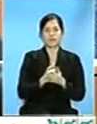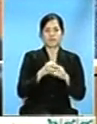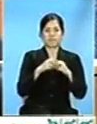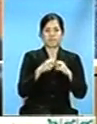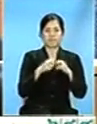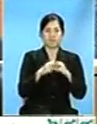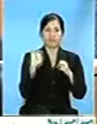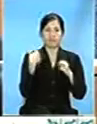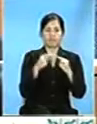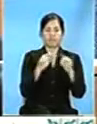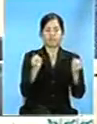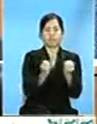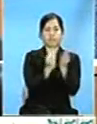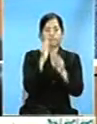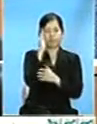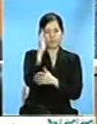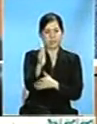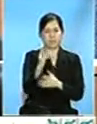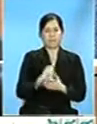าขึ้นในอนาคตเพราะการแก้ไ